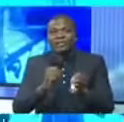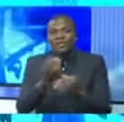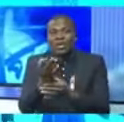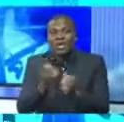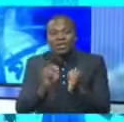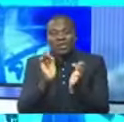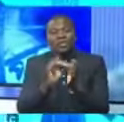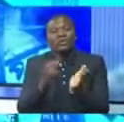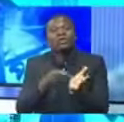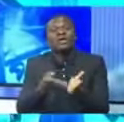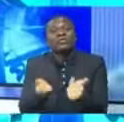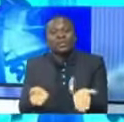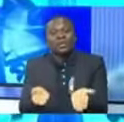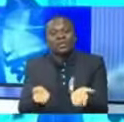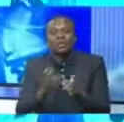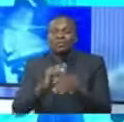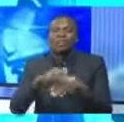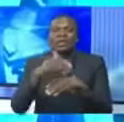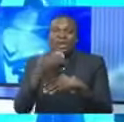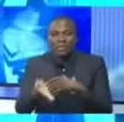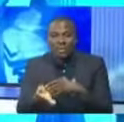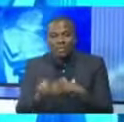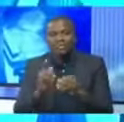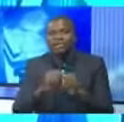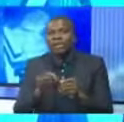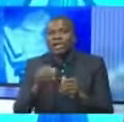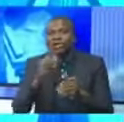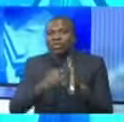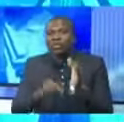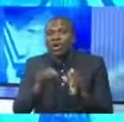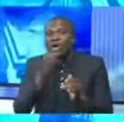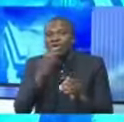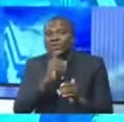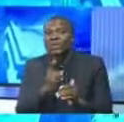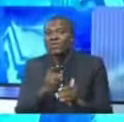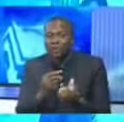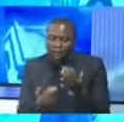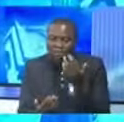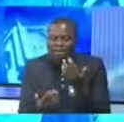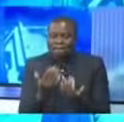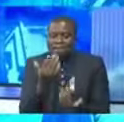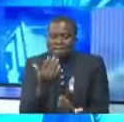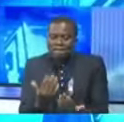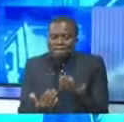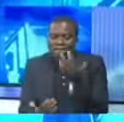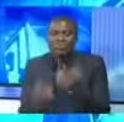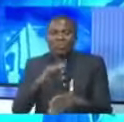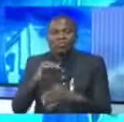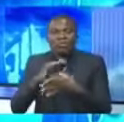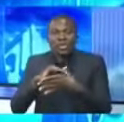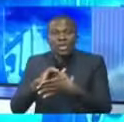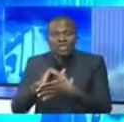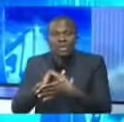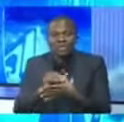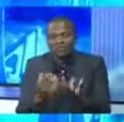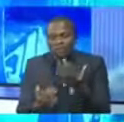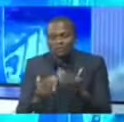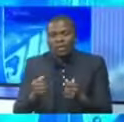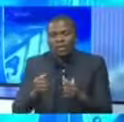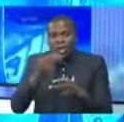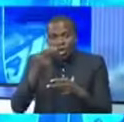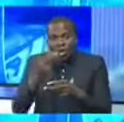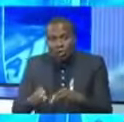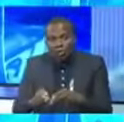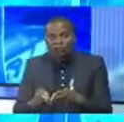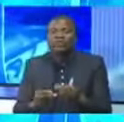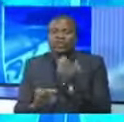En dehors de cela, il y a les aliments. Il faut bien cuire tout ce qui est viande, bien cuire tout ce qui est œuf, éviter